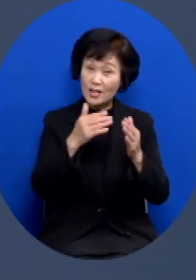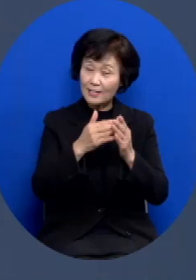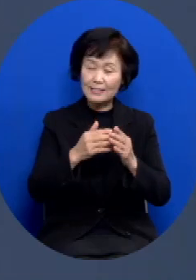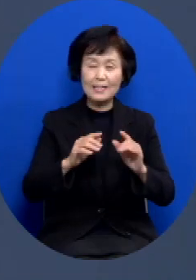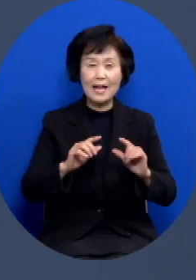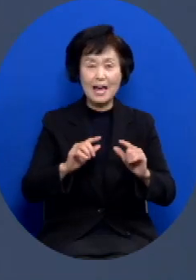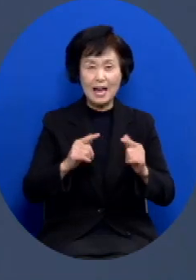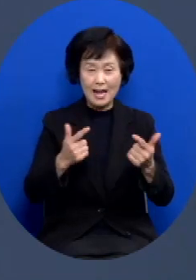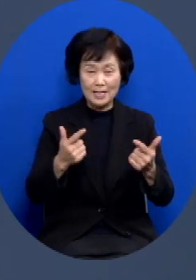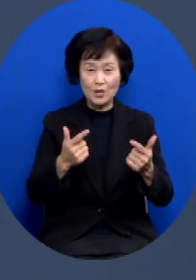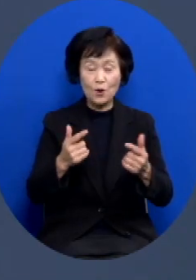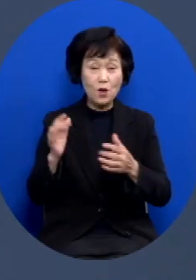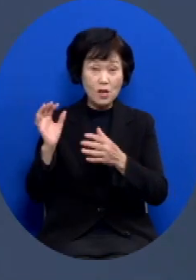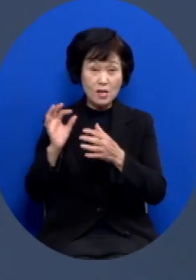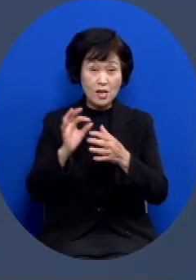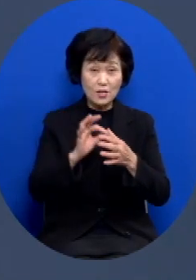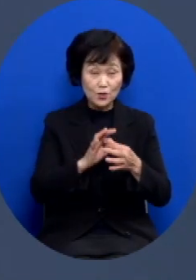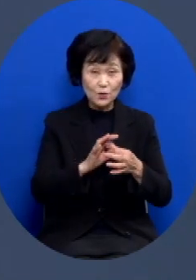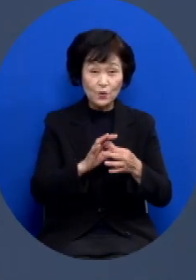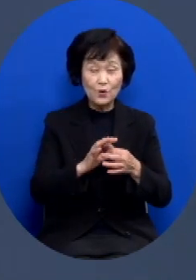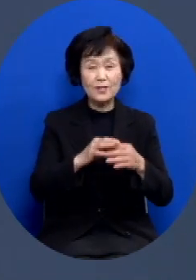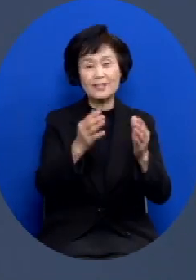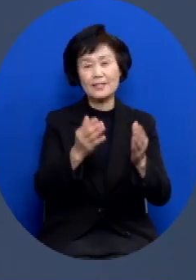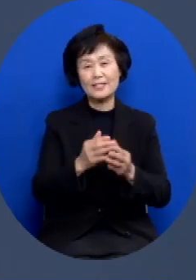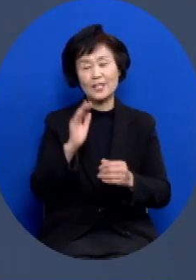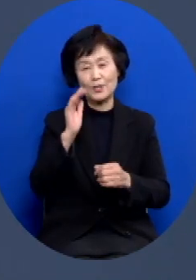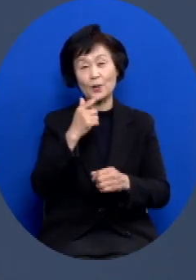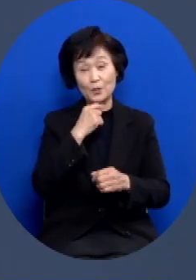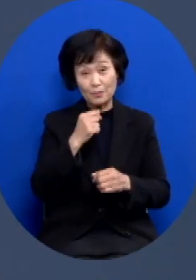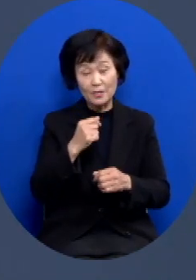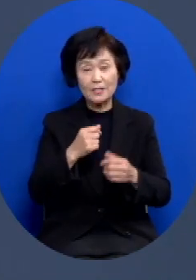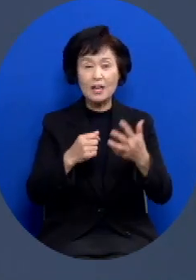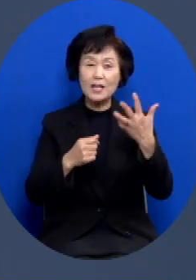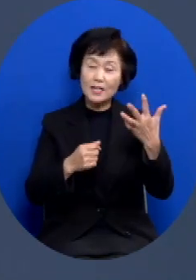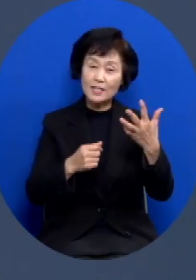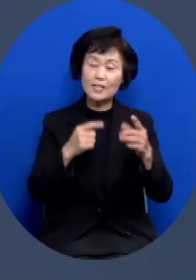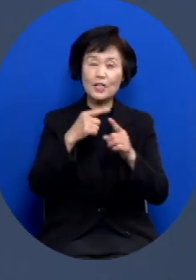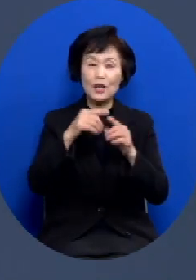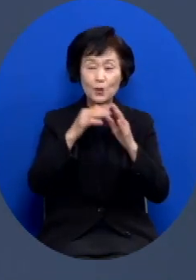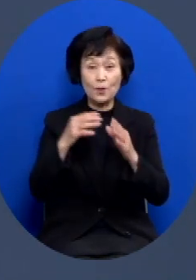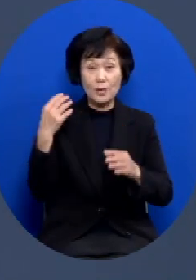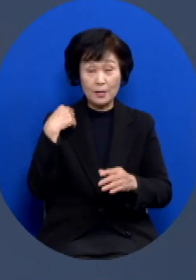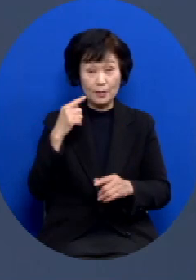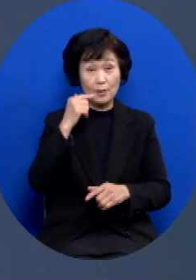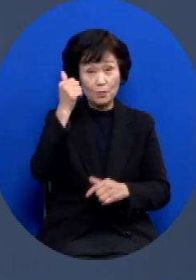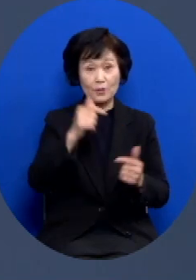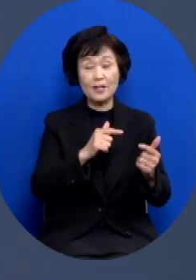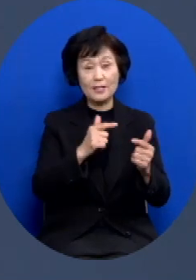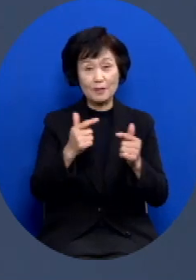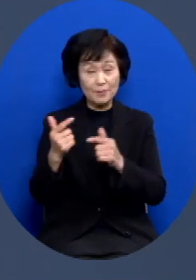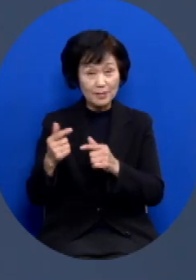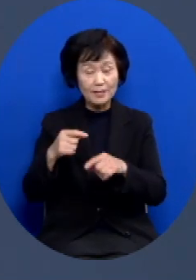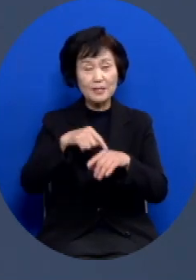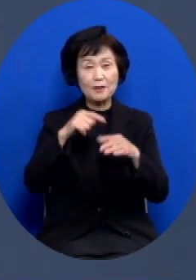무브먼트가 되었으면 좋겠다라는 8개의 교회 담임 목사님들의 그